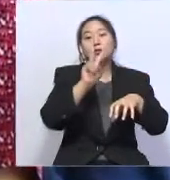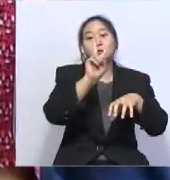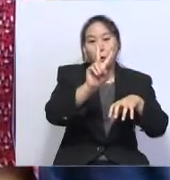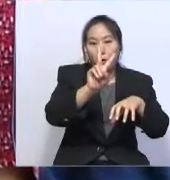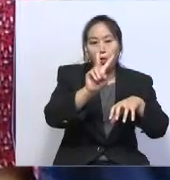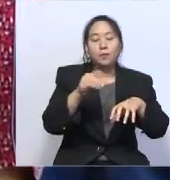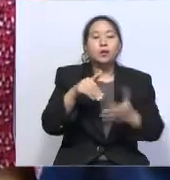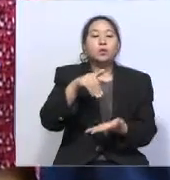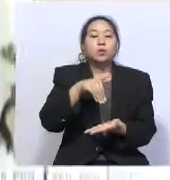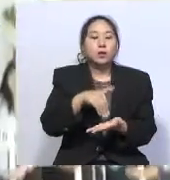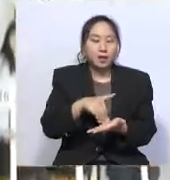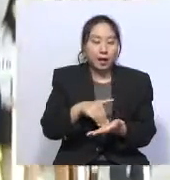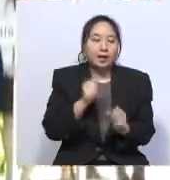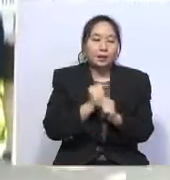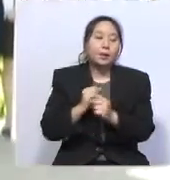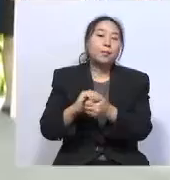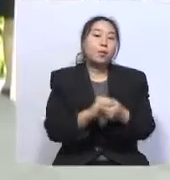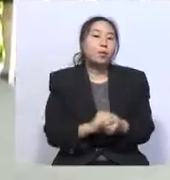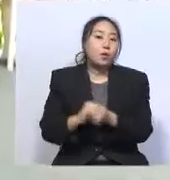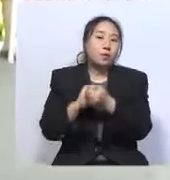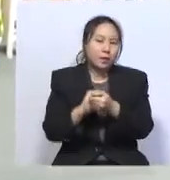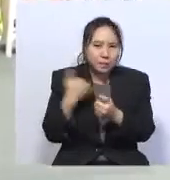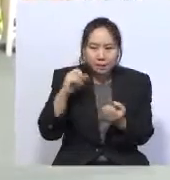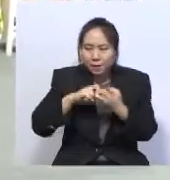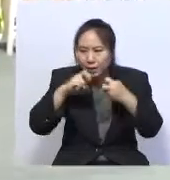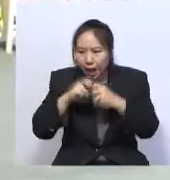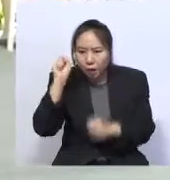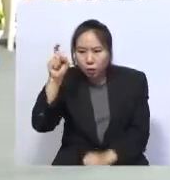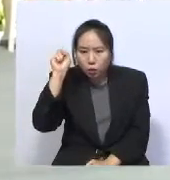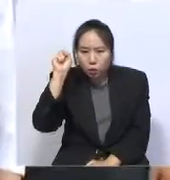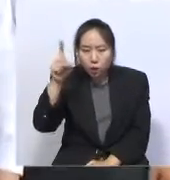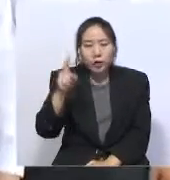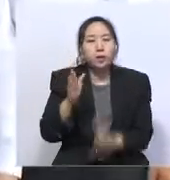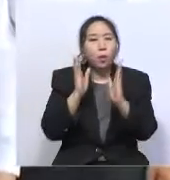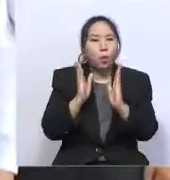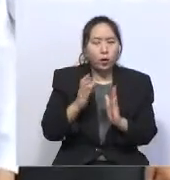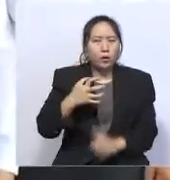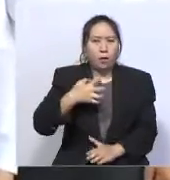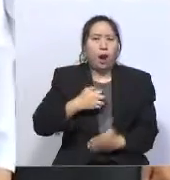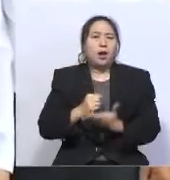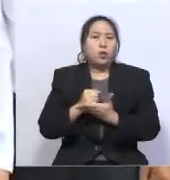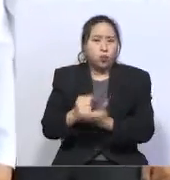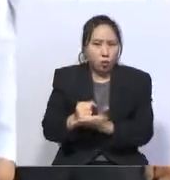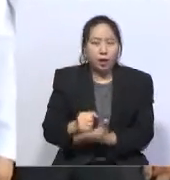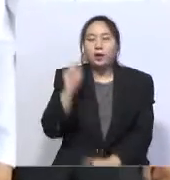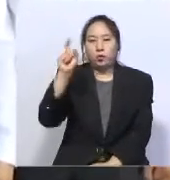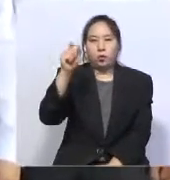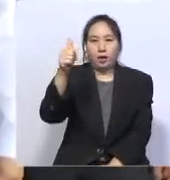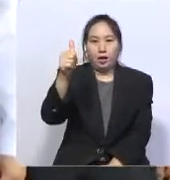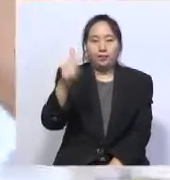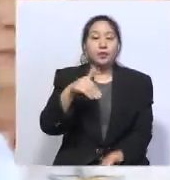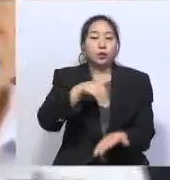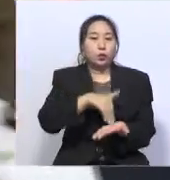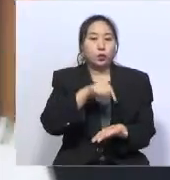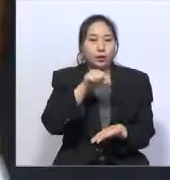เพื่อเป็นศูนย์กลางประสานความร่วมมือในกรณีเกิดเหตุฉุกเฉินหรือว่าผู้โดยสารนั้นต้องการความช่วยเหลือค่ะซึ่งศูนย์นี้เ